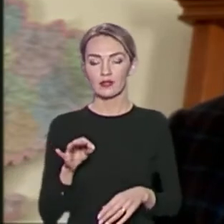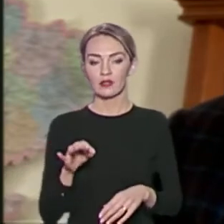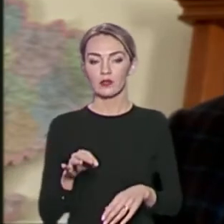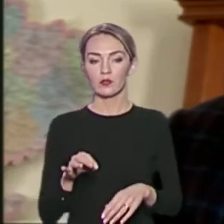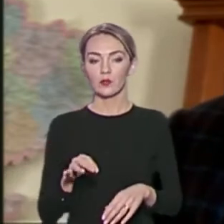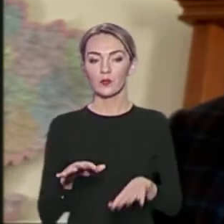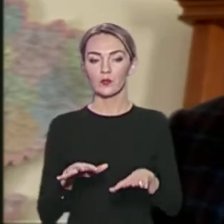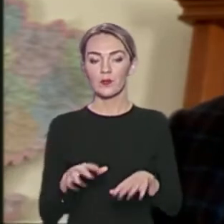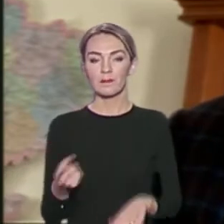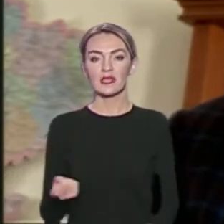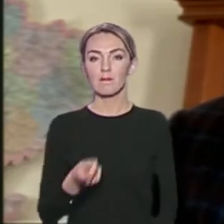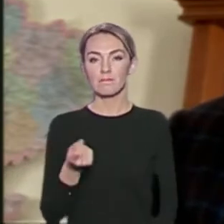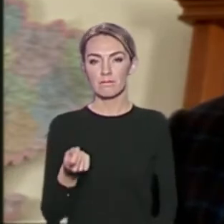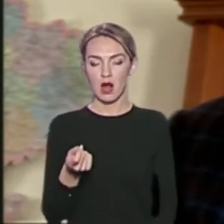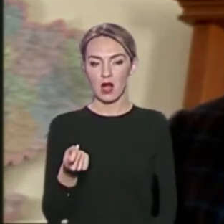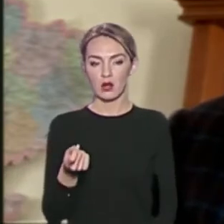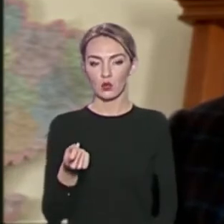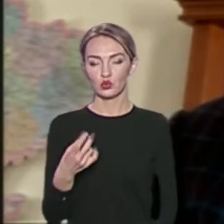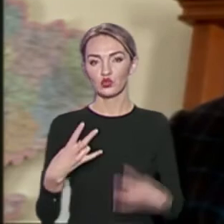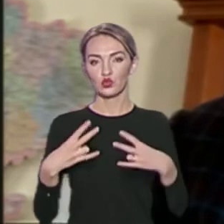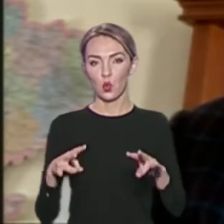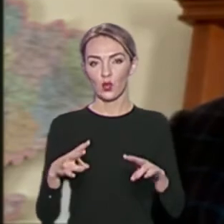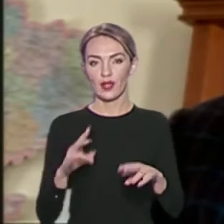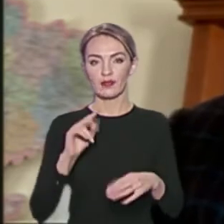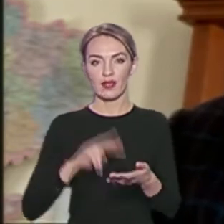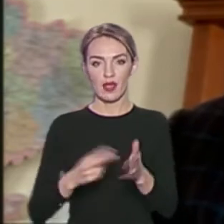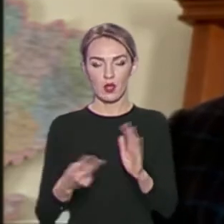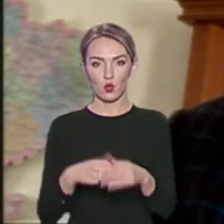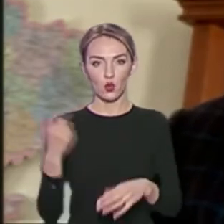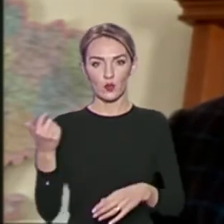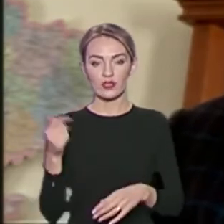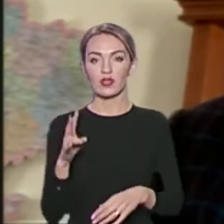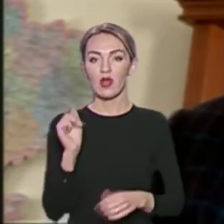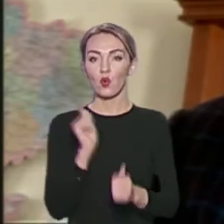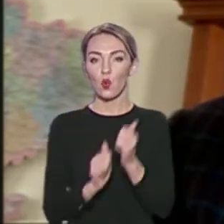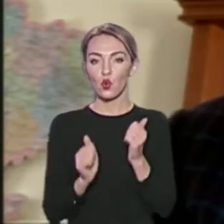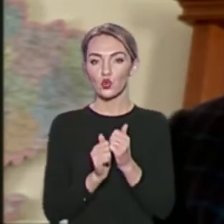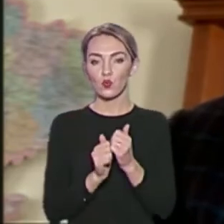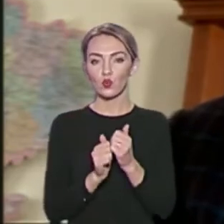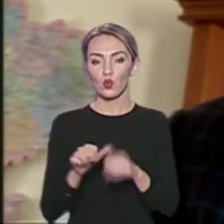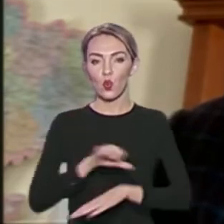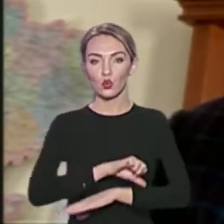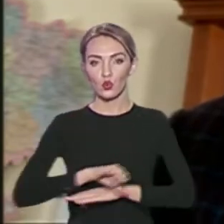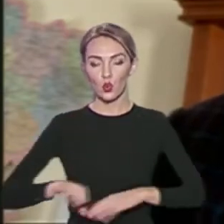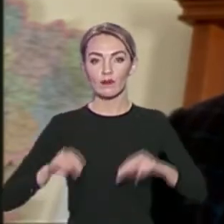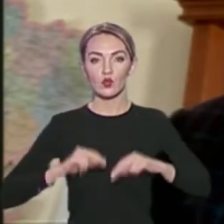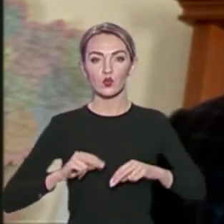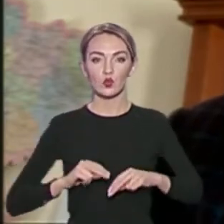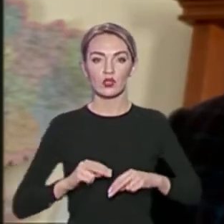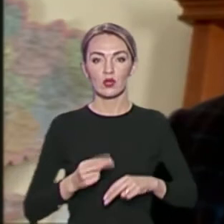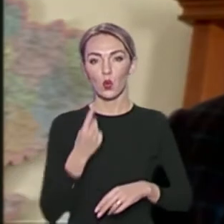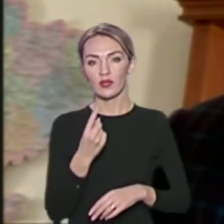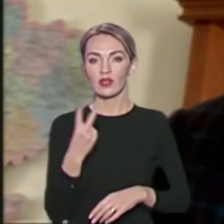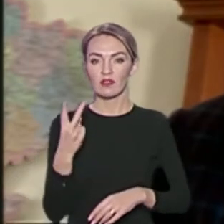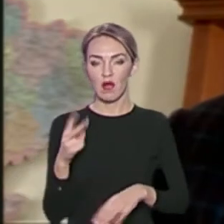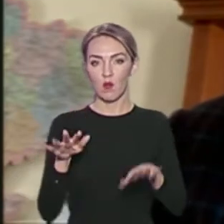не, ну, там, мінімально шкодять економіці. На кожному кордоні працюють принаймні один-два великі пункти пропуску. Звичайно, треба